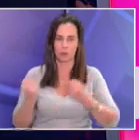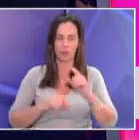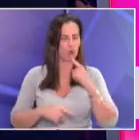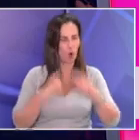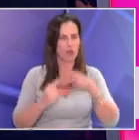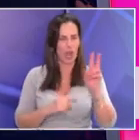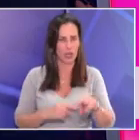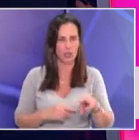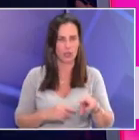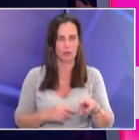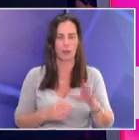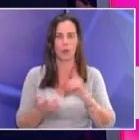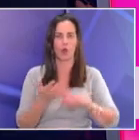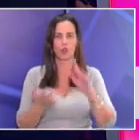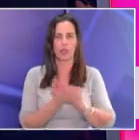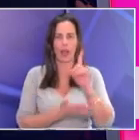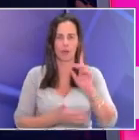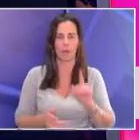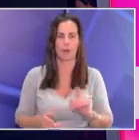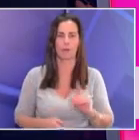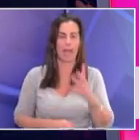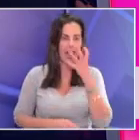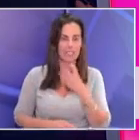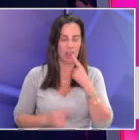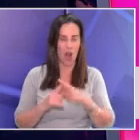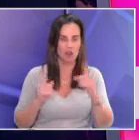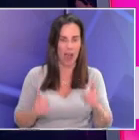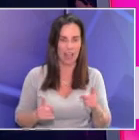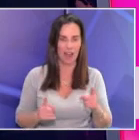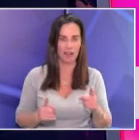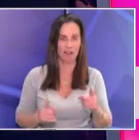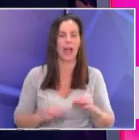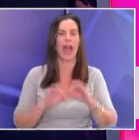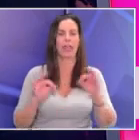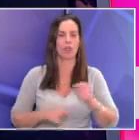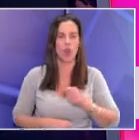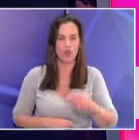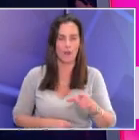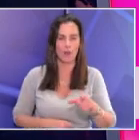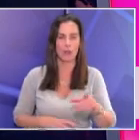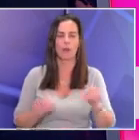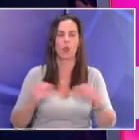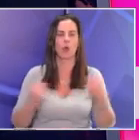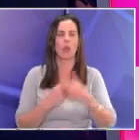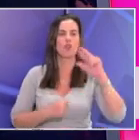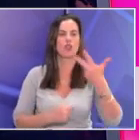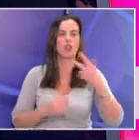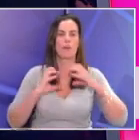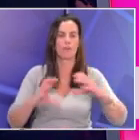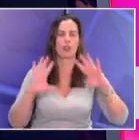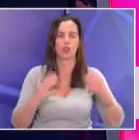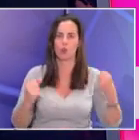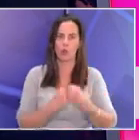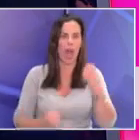בכל שנה. בנובמבר, באותו תאריך. לצערי השנה פתחנו את השבוע הזה עם תאונה שלישית בכביש 90,